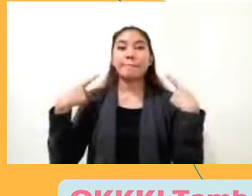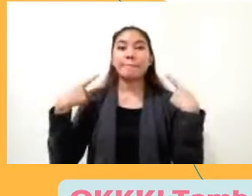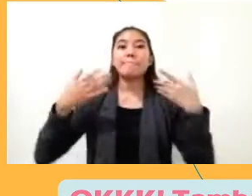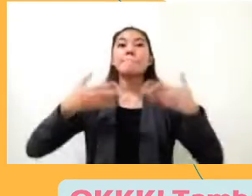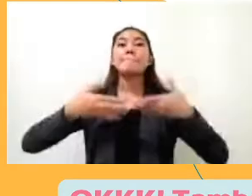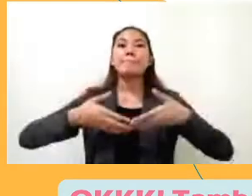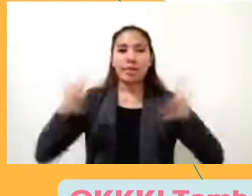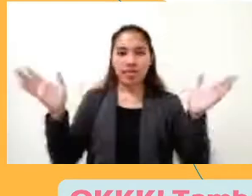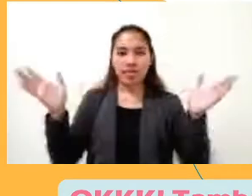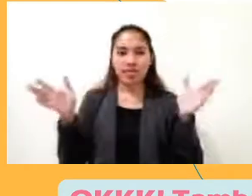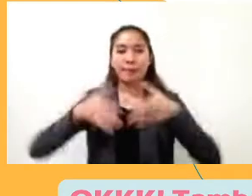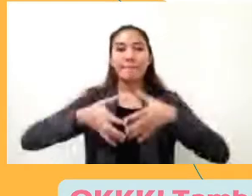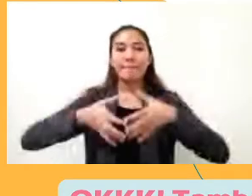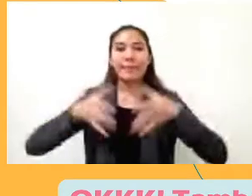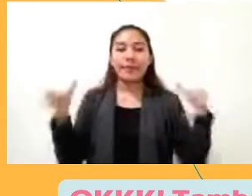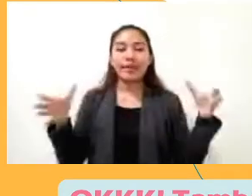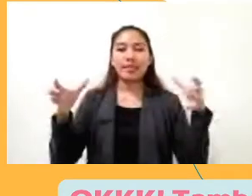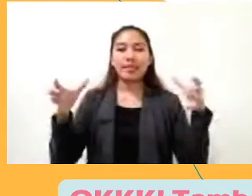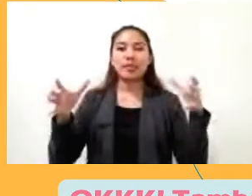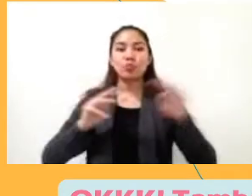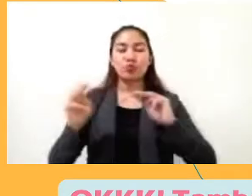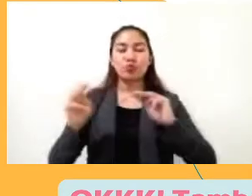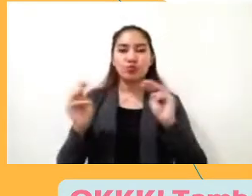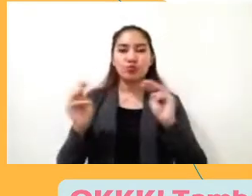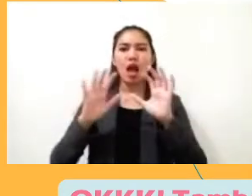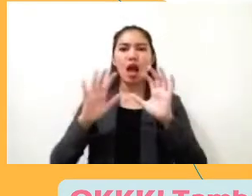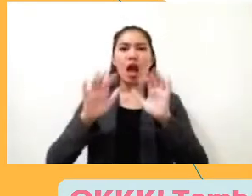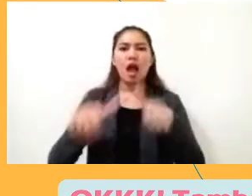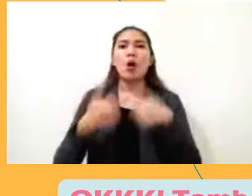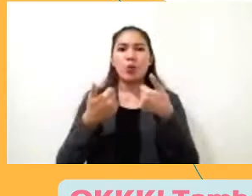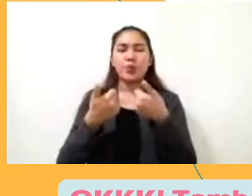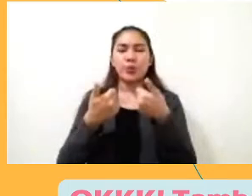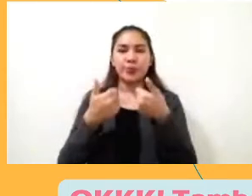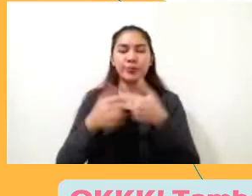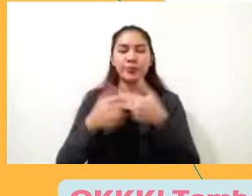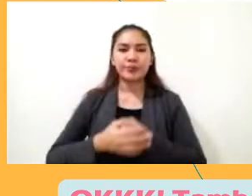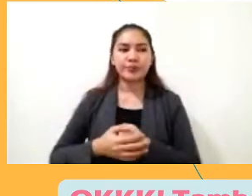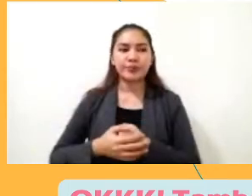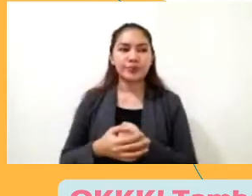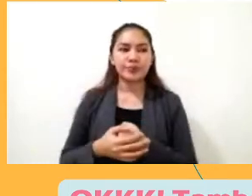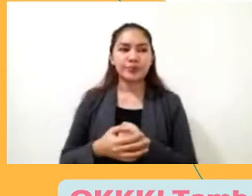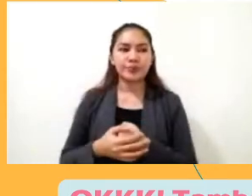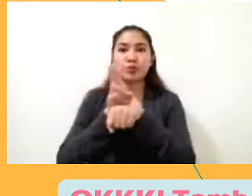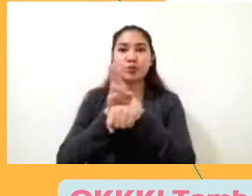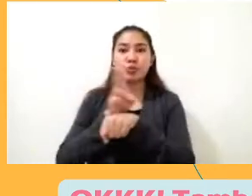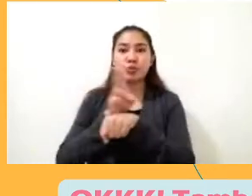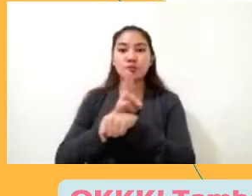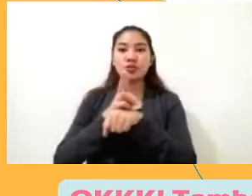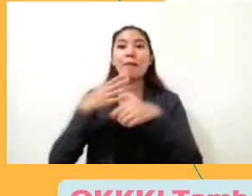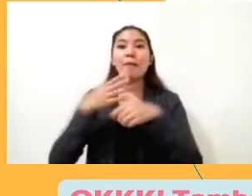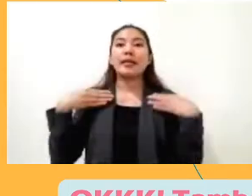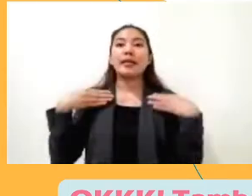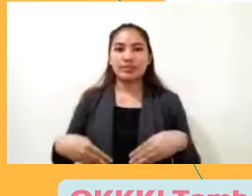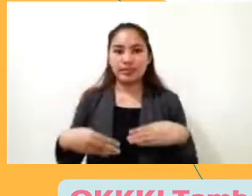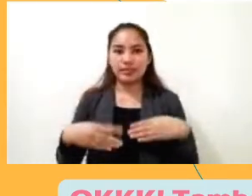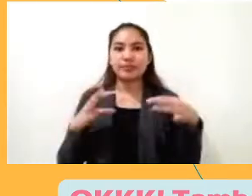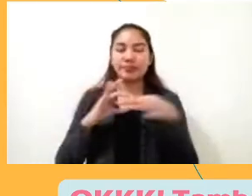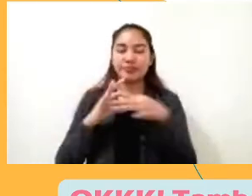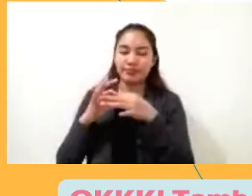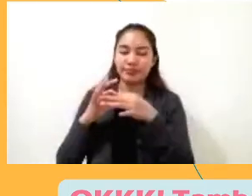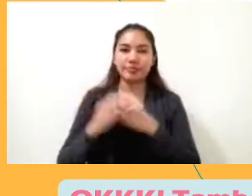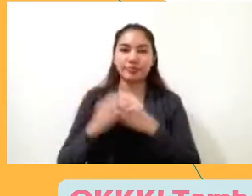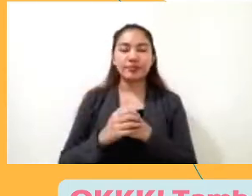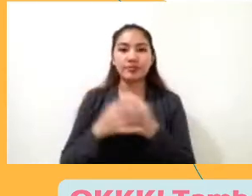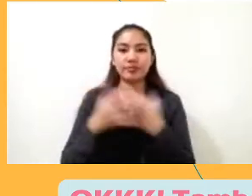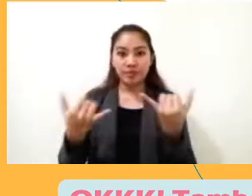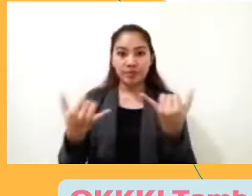palakihin. So, paano daw palalakihin? Gagamitan na natin ngayon ng konting body. This time, imbis